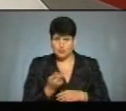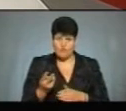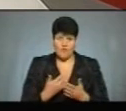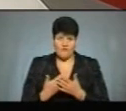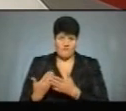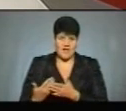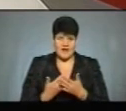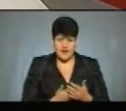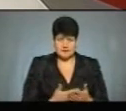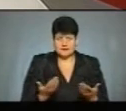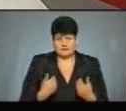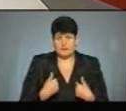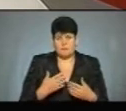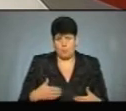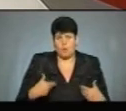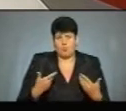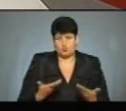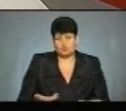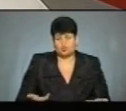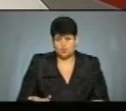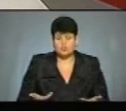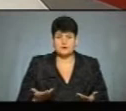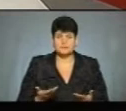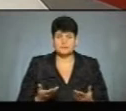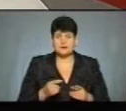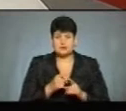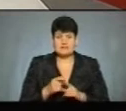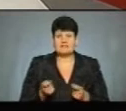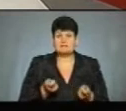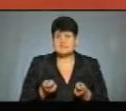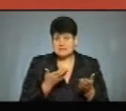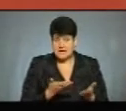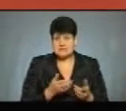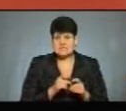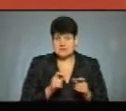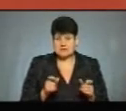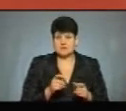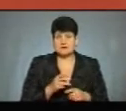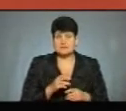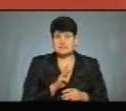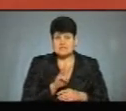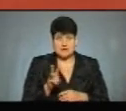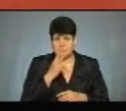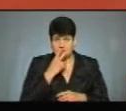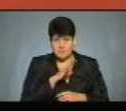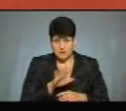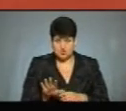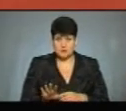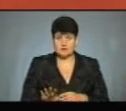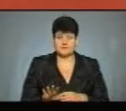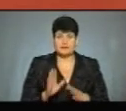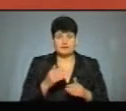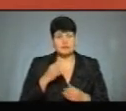нам начебто пропонують, тому що, ну, зі слів адміністрації, з їхнього сайту, ми це поки що не бачили. Давайте таки